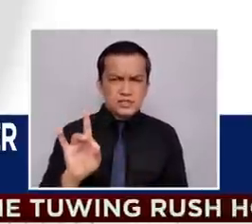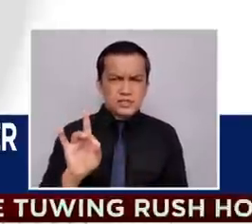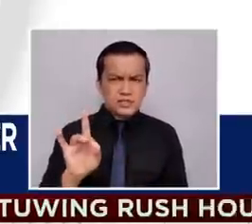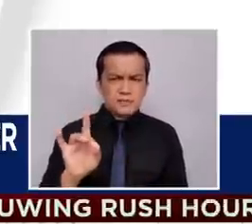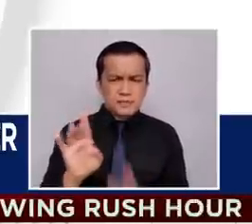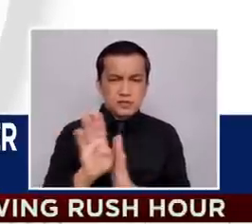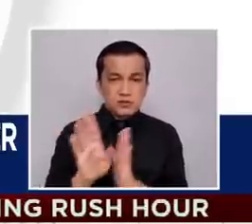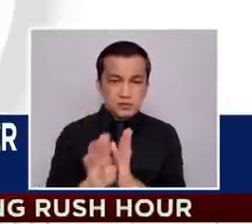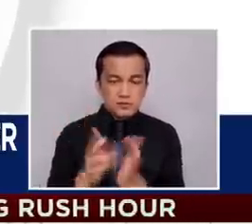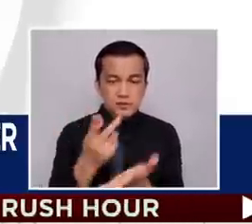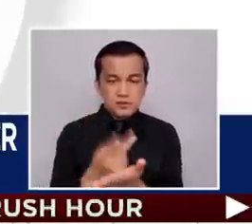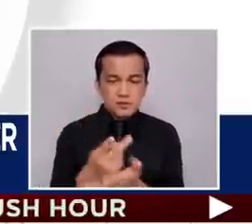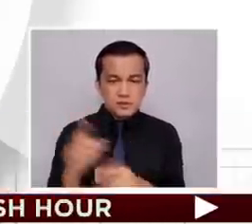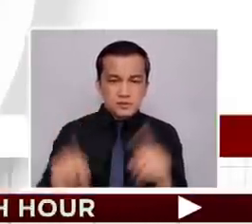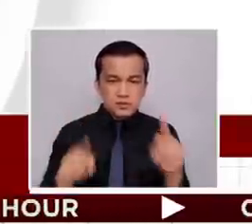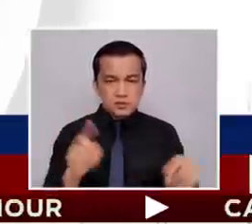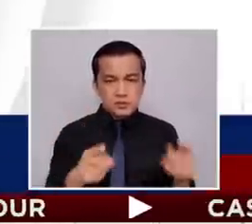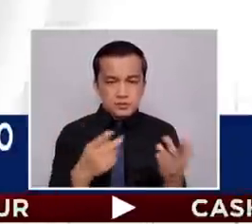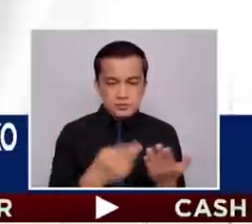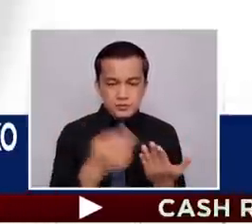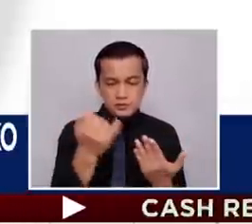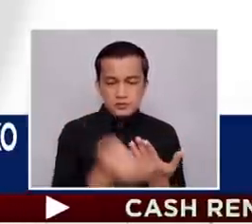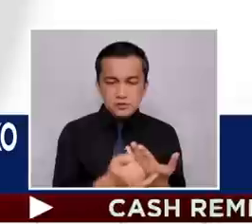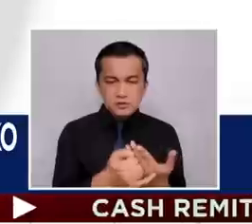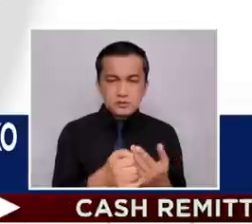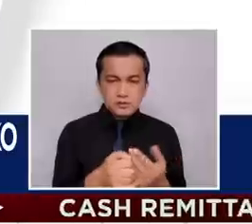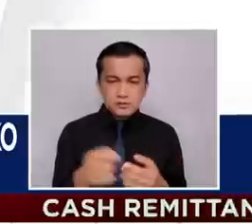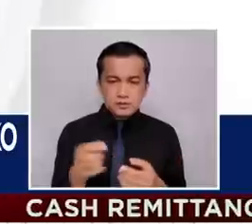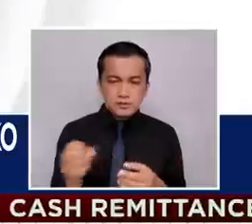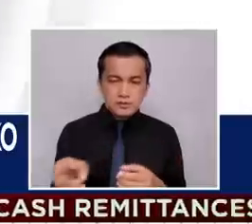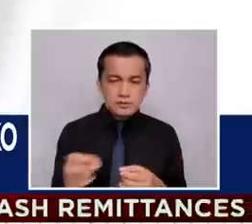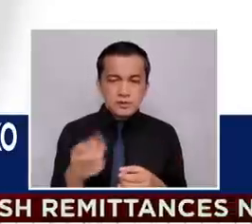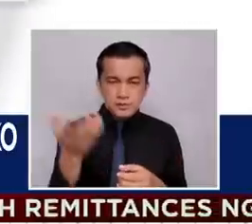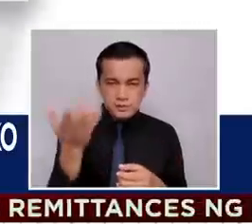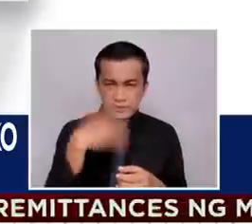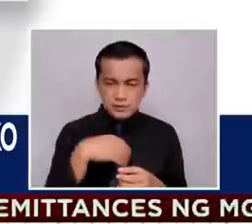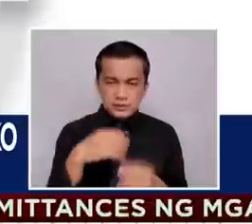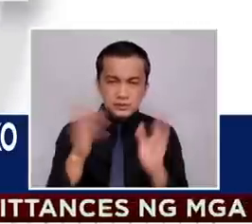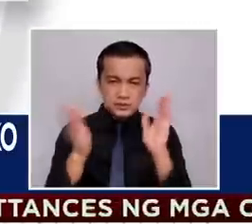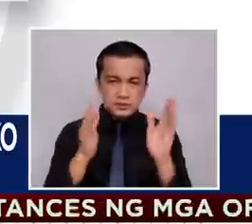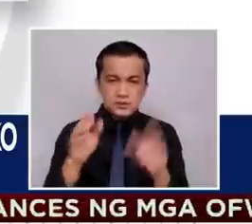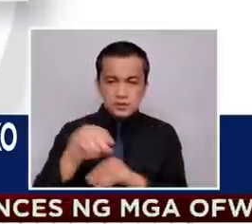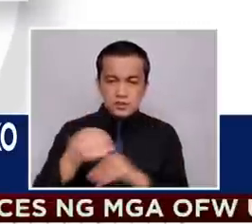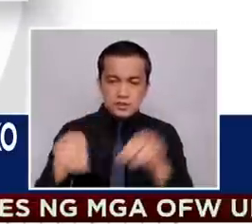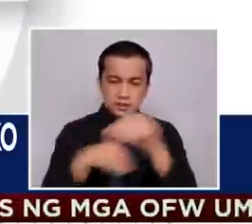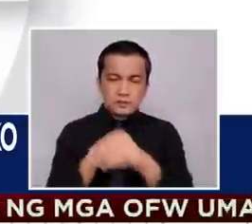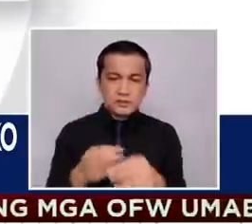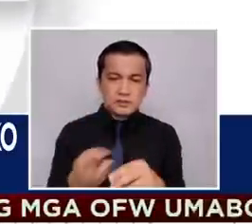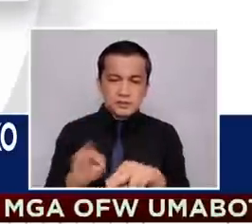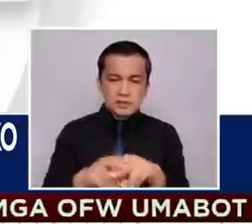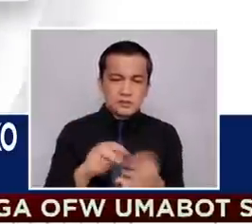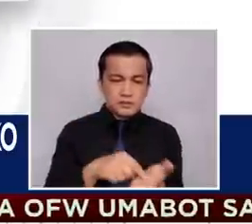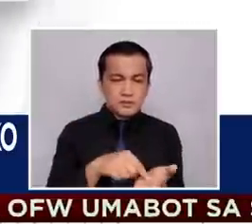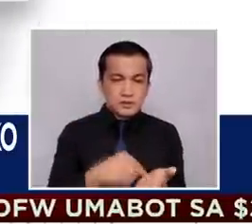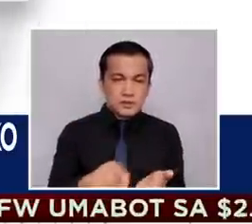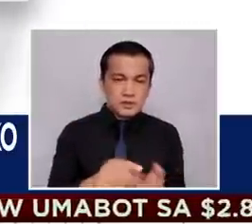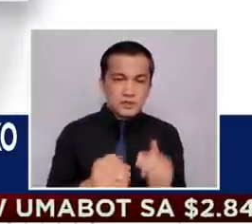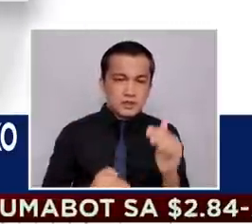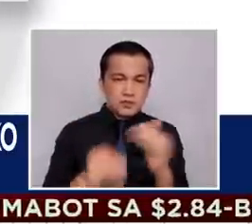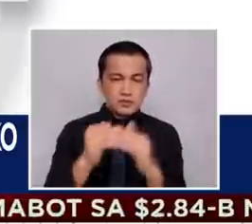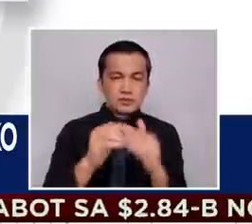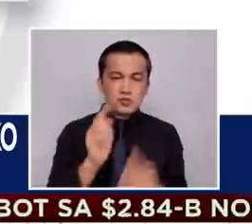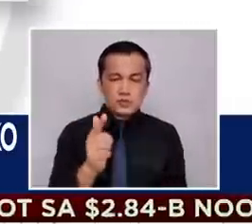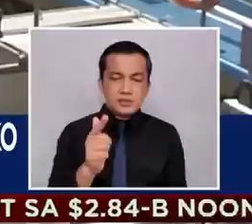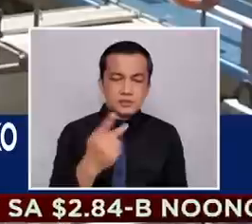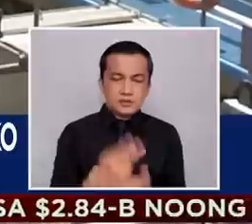pesos para sa iba't ibang proyekto at pagpapaganda ng serbisyo. Ang kapalit, pagtaas ng singil na aabot ng 20 pesos kada